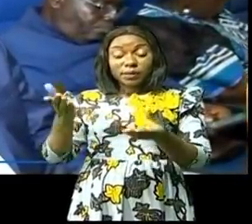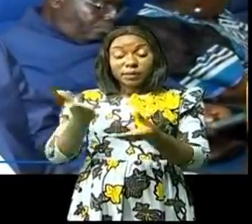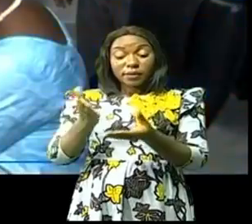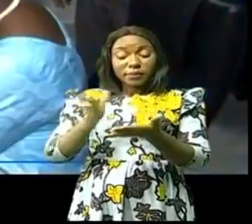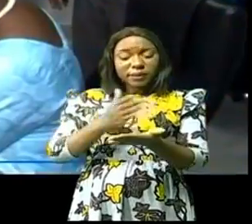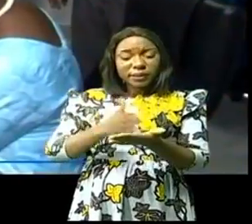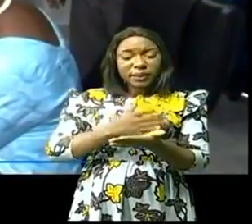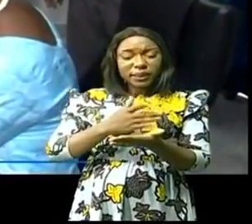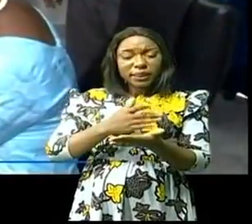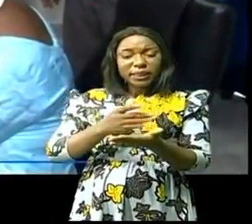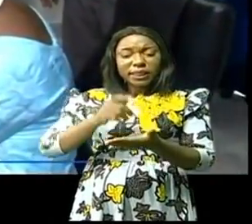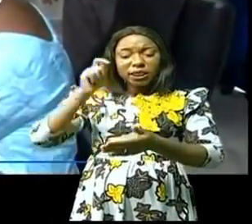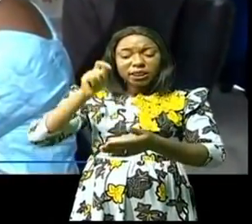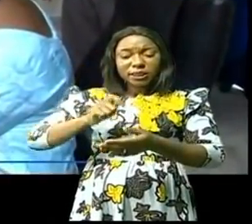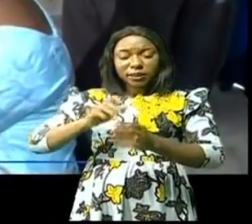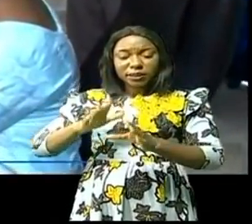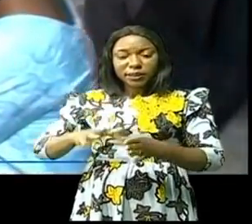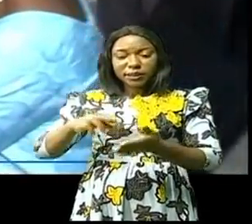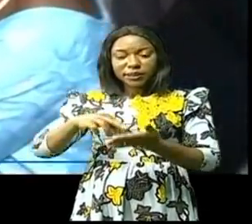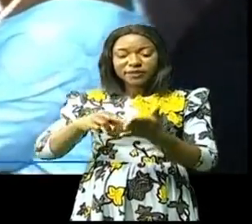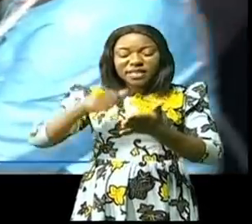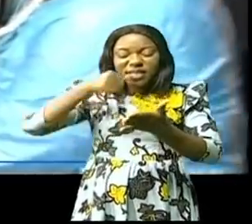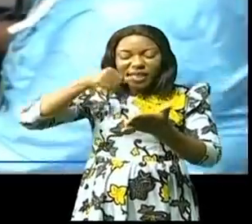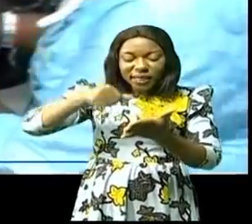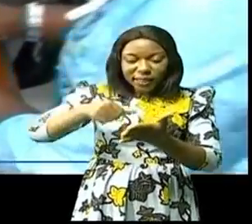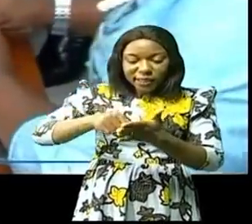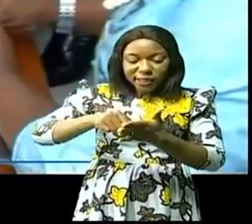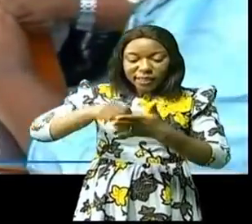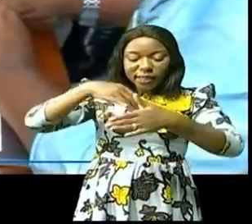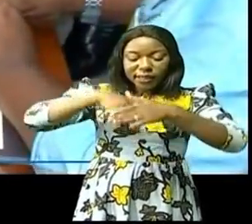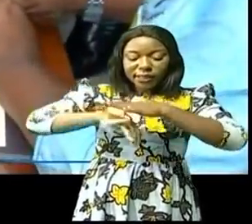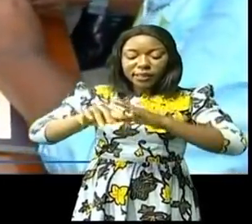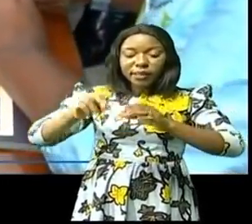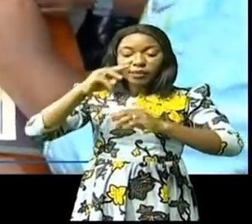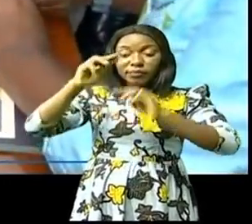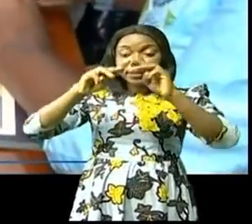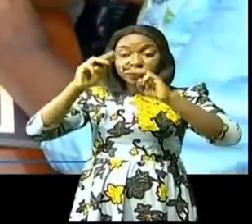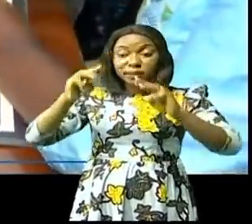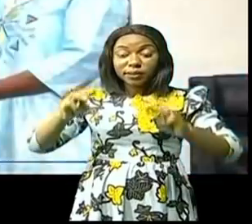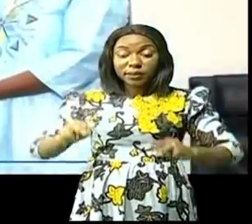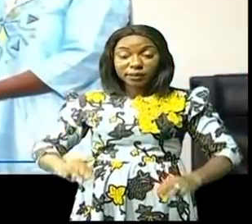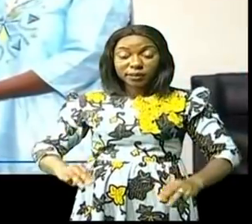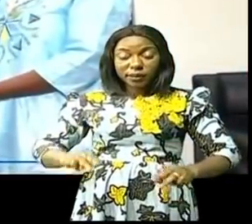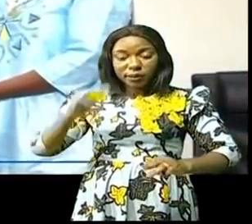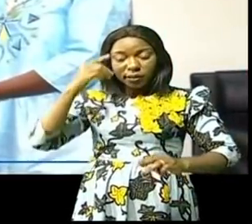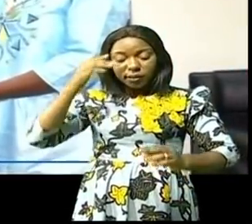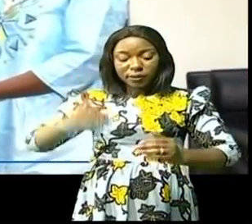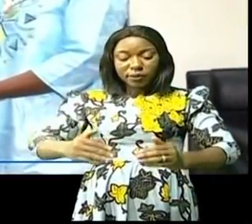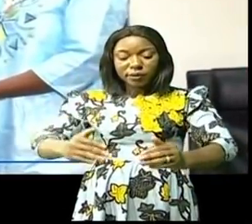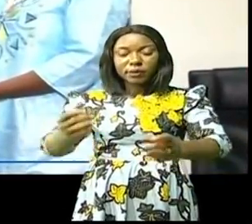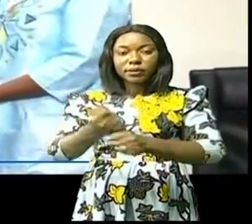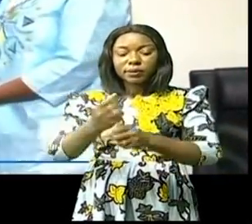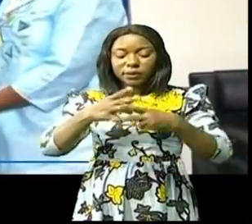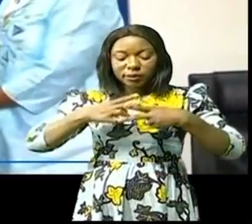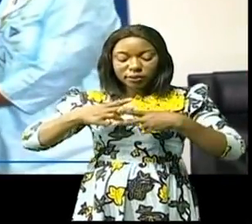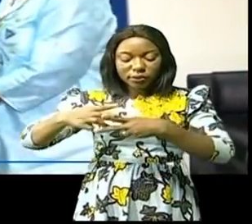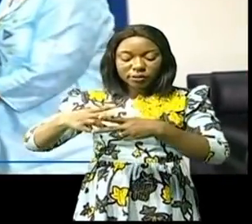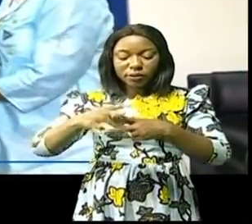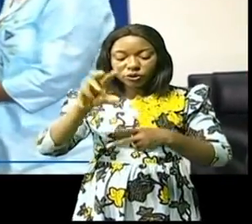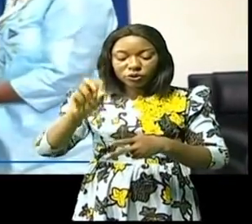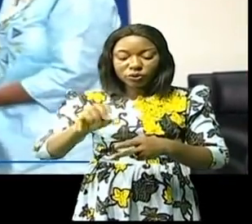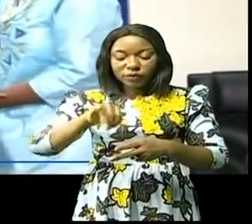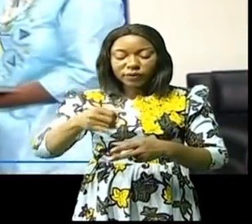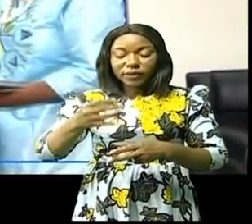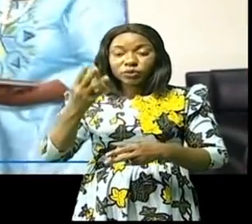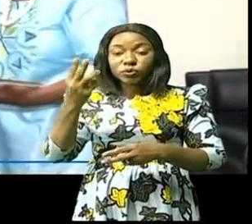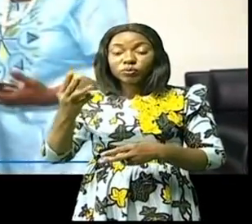deux ministères ont signé un arrêté interministériel portant approbation du manuel des procédures de la gestion des